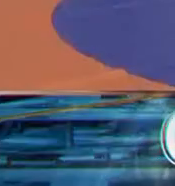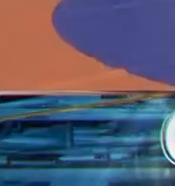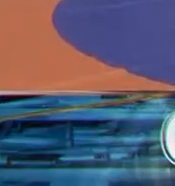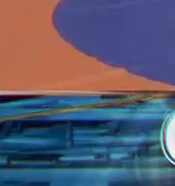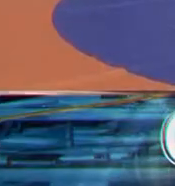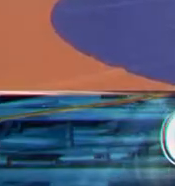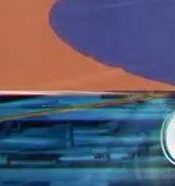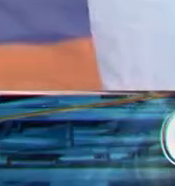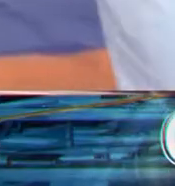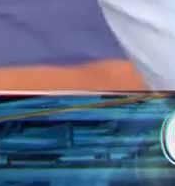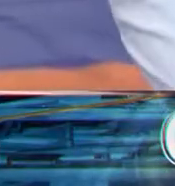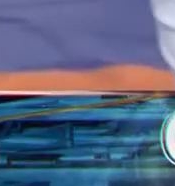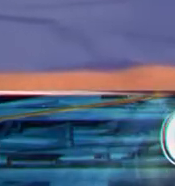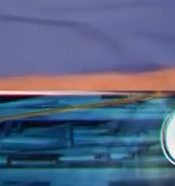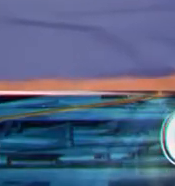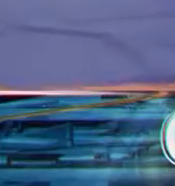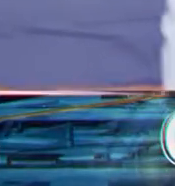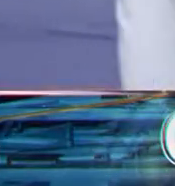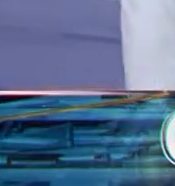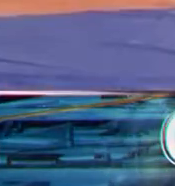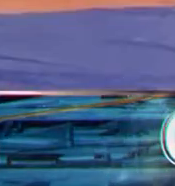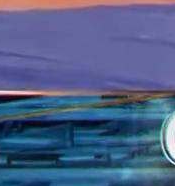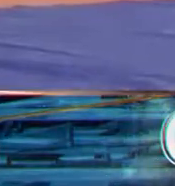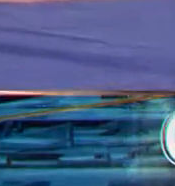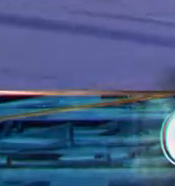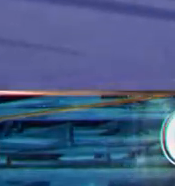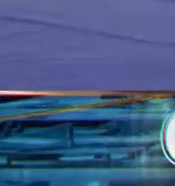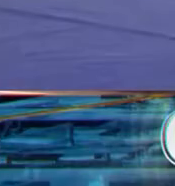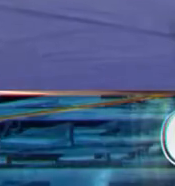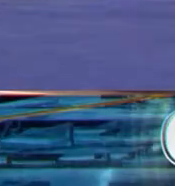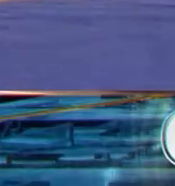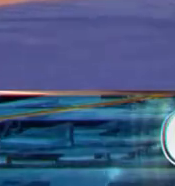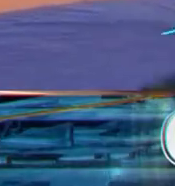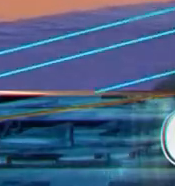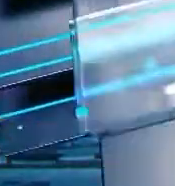Кто сильней? В Талдыкургане прошел чемпионат Казахстана по борьбе на поясах.